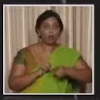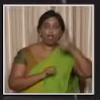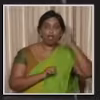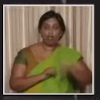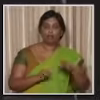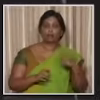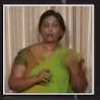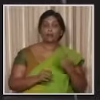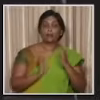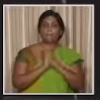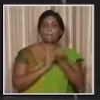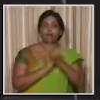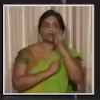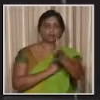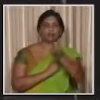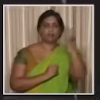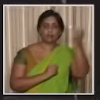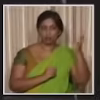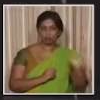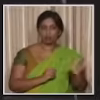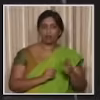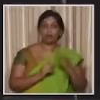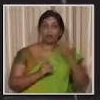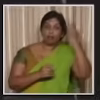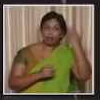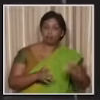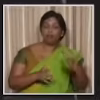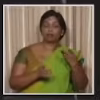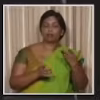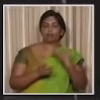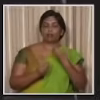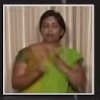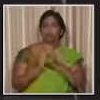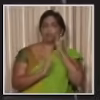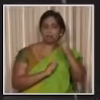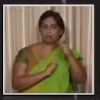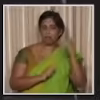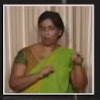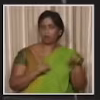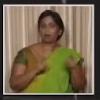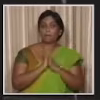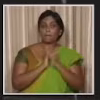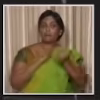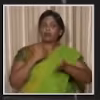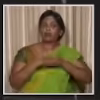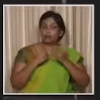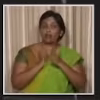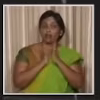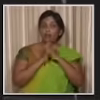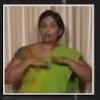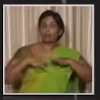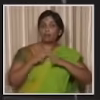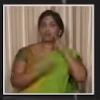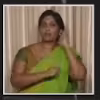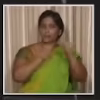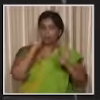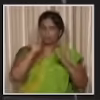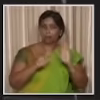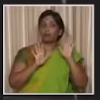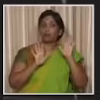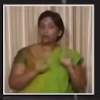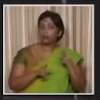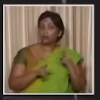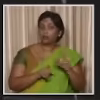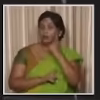nathuwa pansal walata vidan karala thiyenawa aadhana uss walata vidan karala thiyenawa e wagema pansal hadanna daham pasal hadanna vidan karala thiyenawa